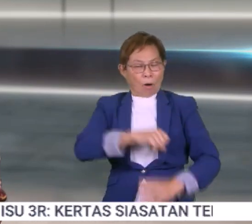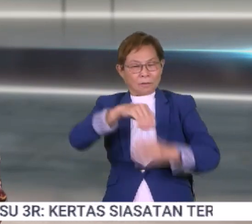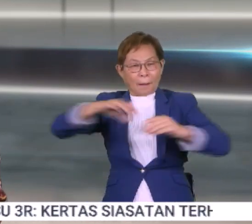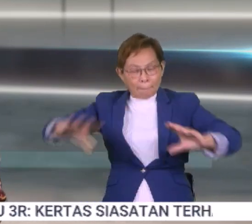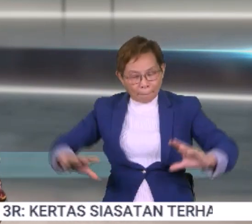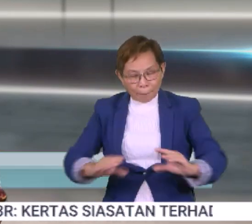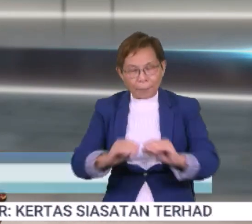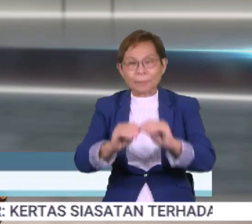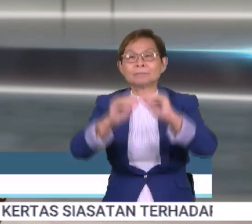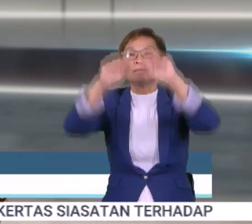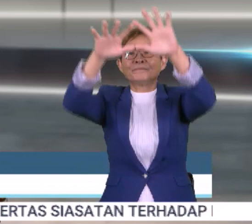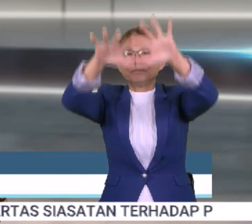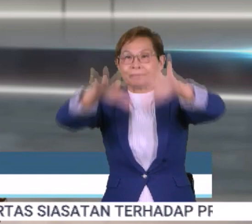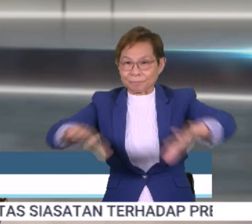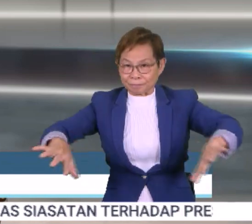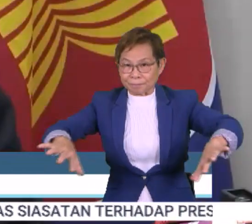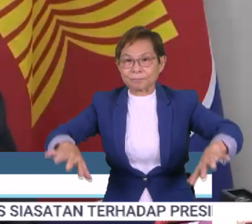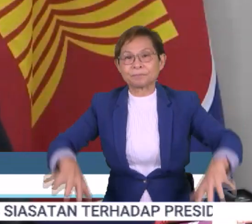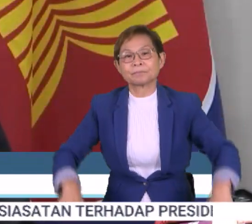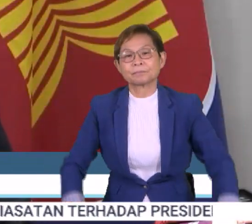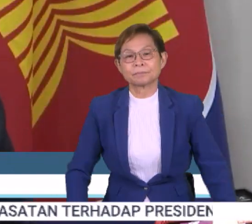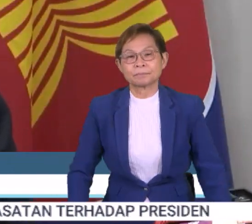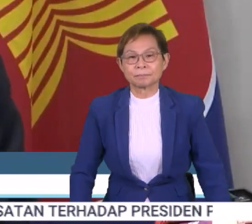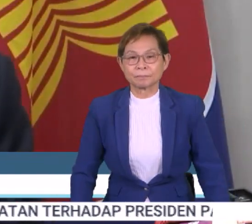sidang kemuncak ASEAN.